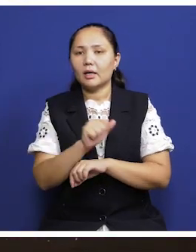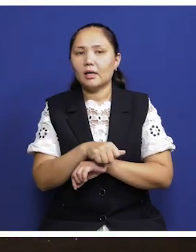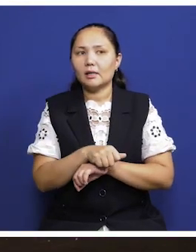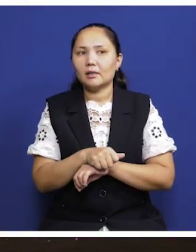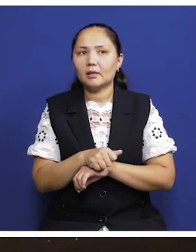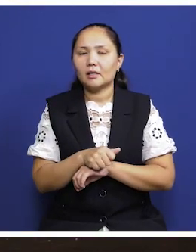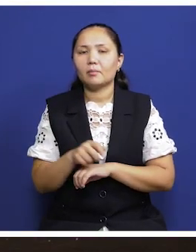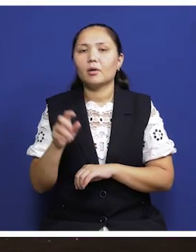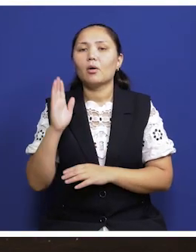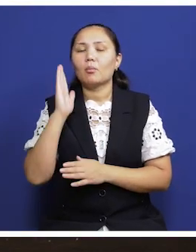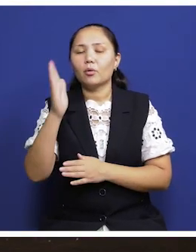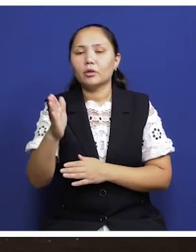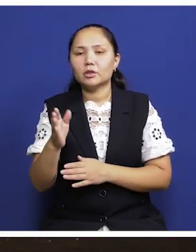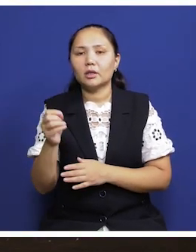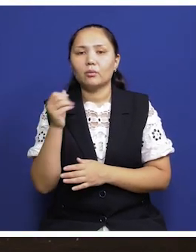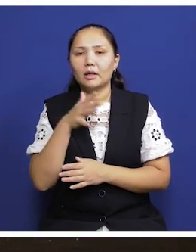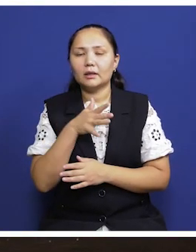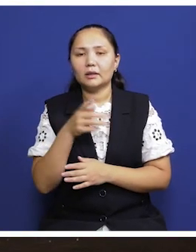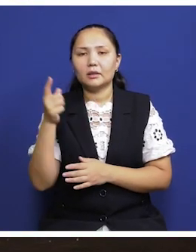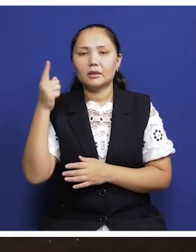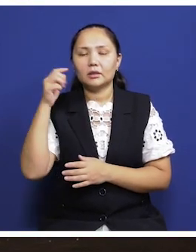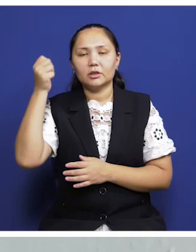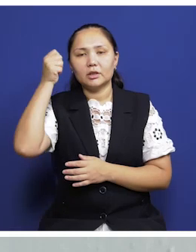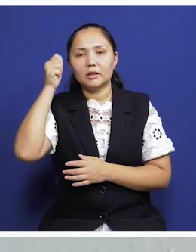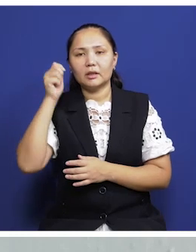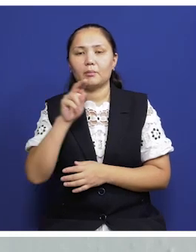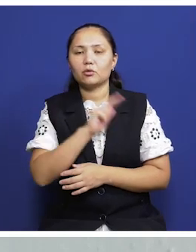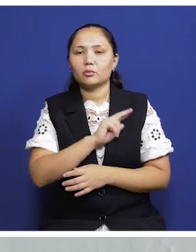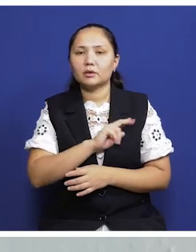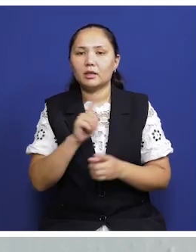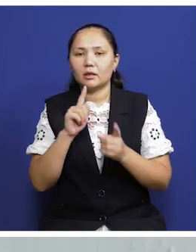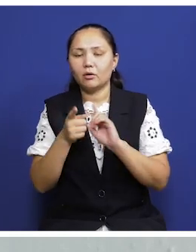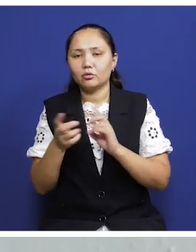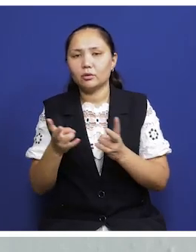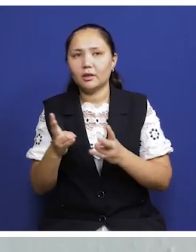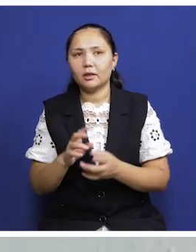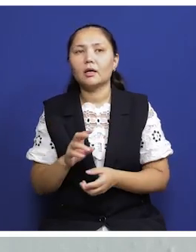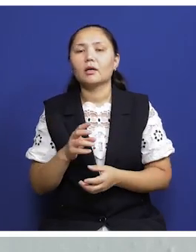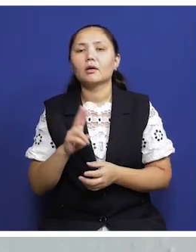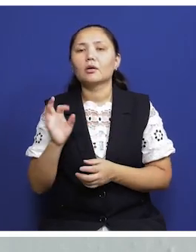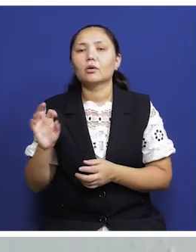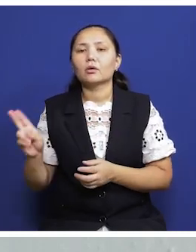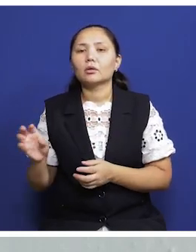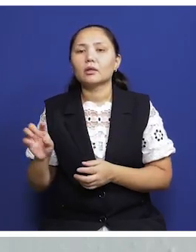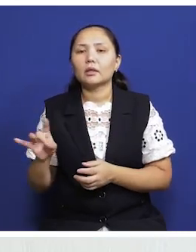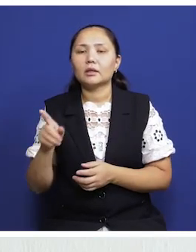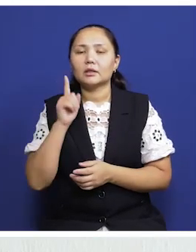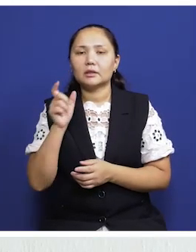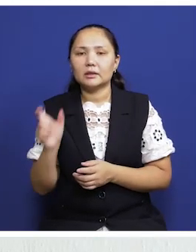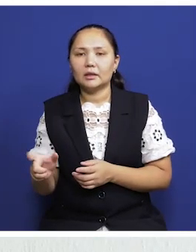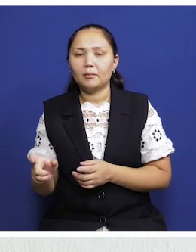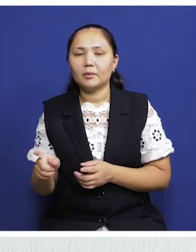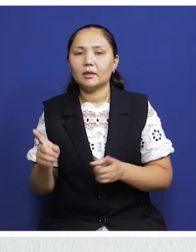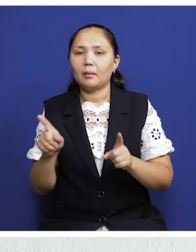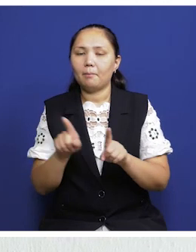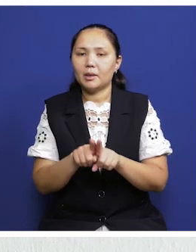асыға алшынан түсер алдағы сәттерді санасына түйіп, іс-әрекеттерге бет бұруы тиіс. Көктерек ауылдық округінің жастары бір жағадан